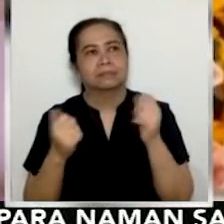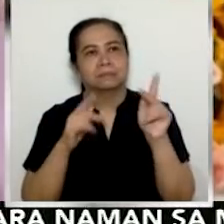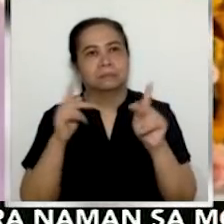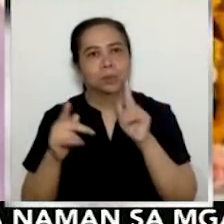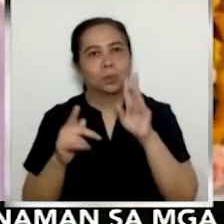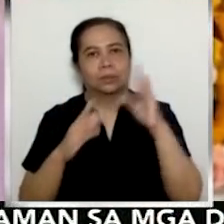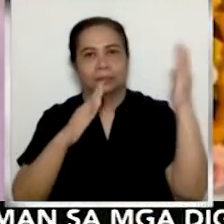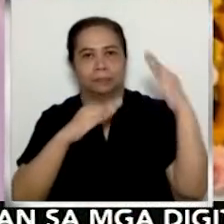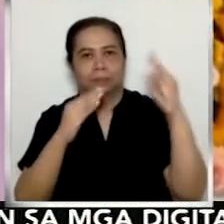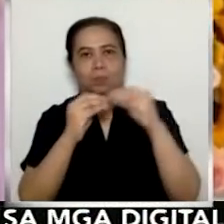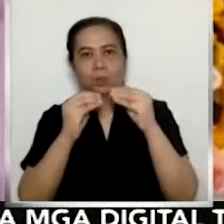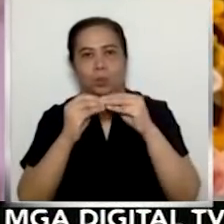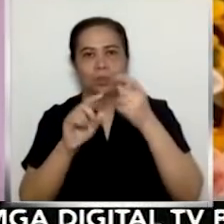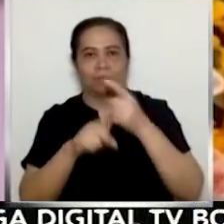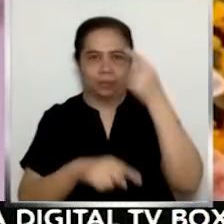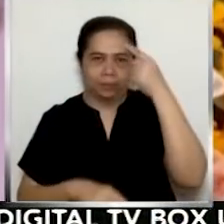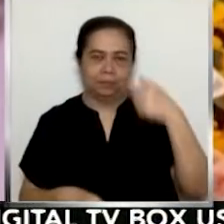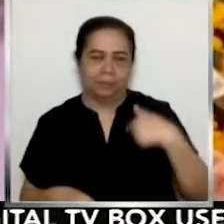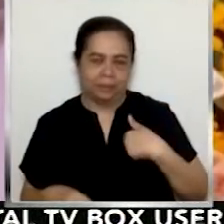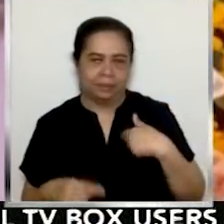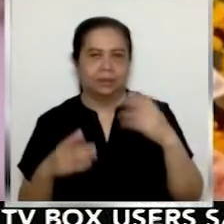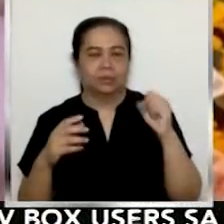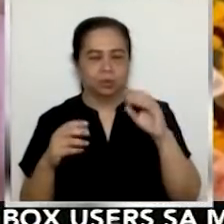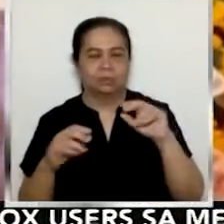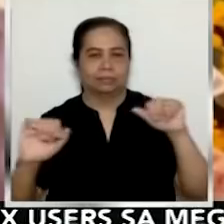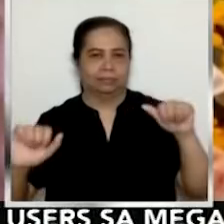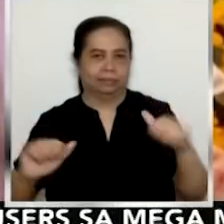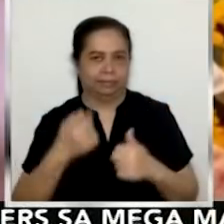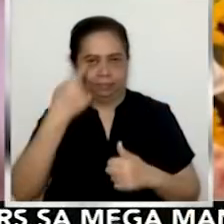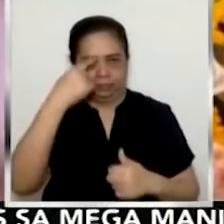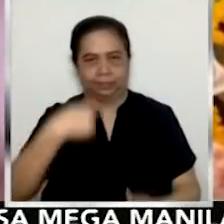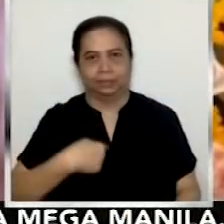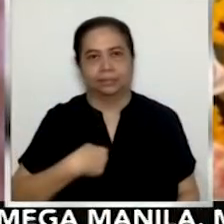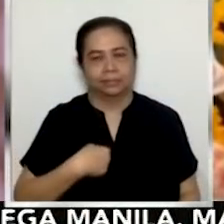more from me. So that's a challenge for me and